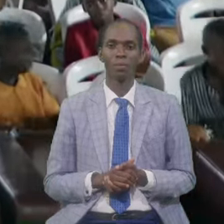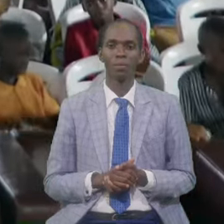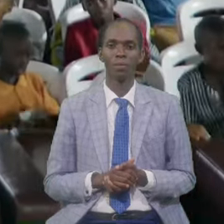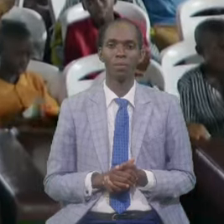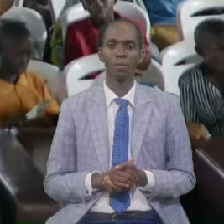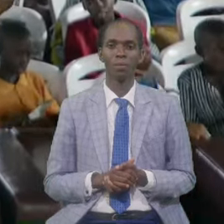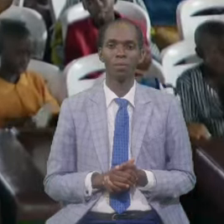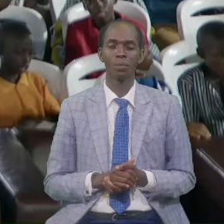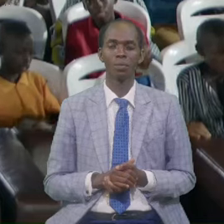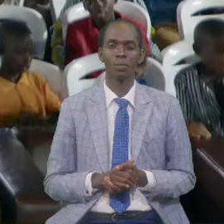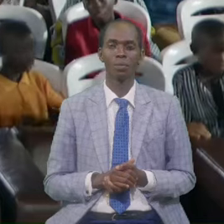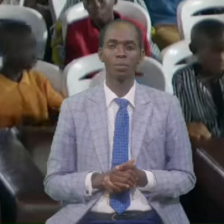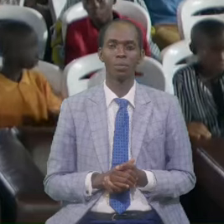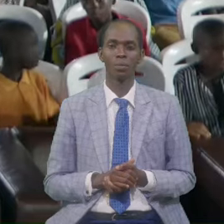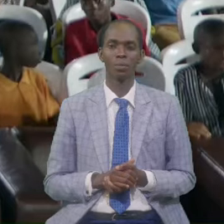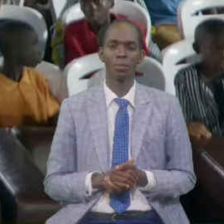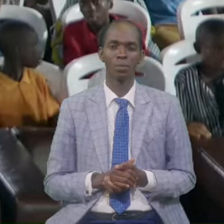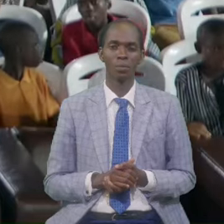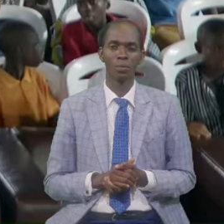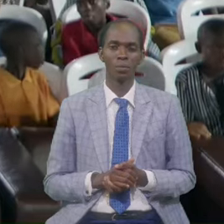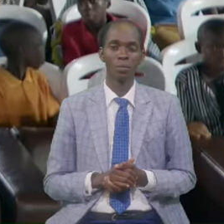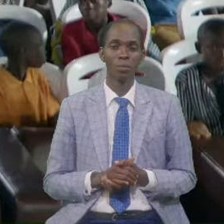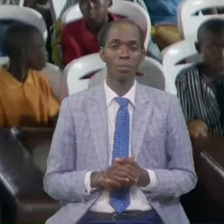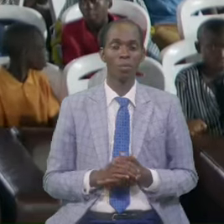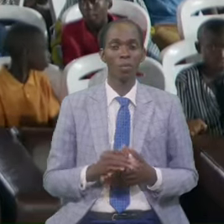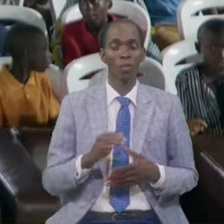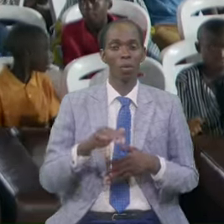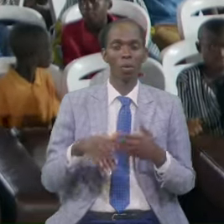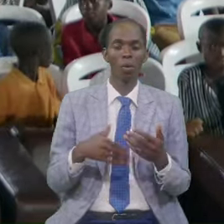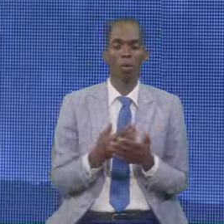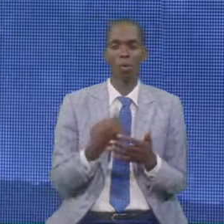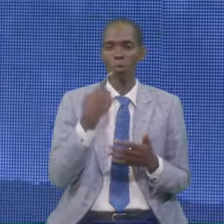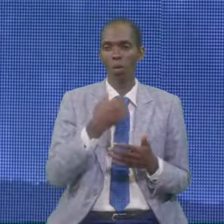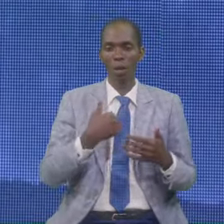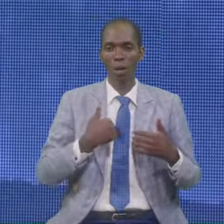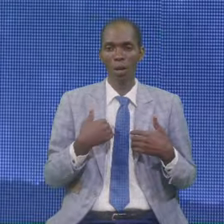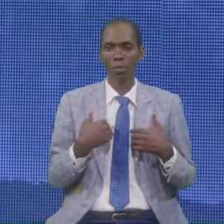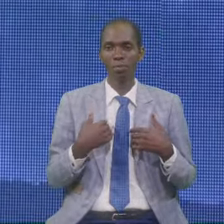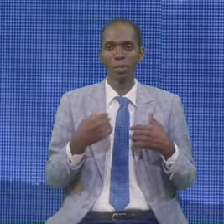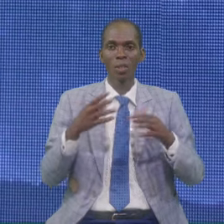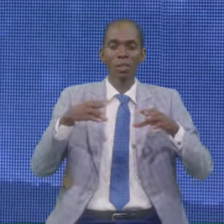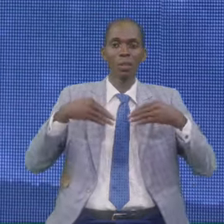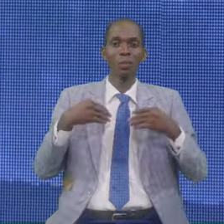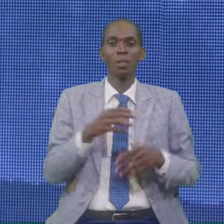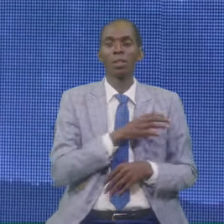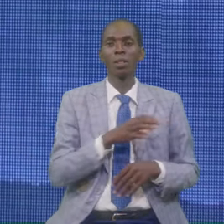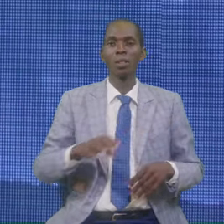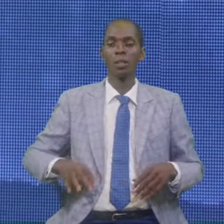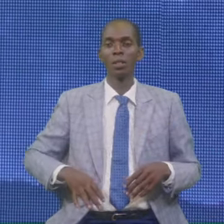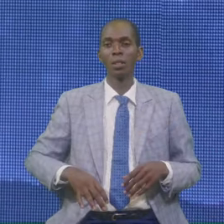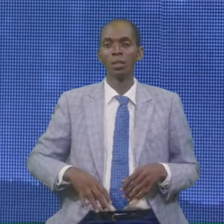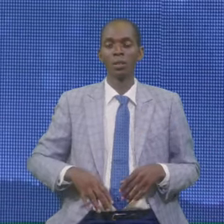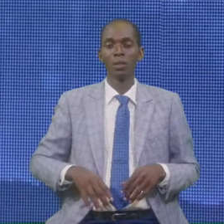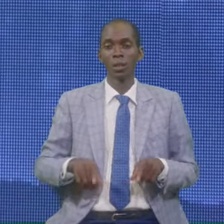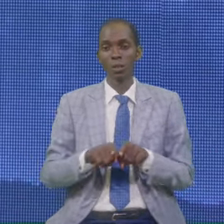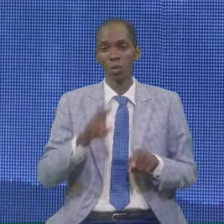Of those that decided for Christ, you can indicate where you are